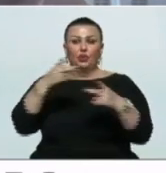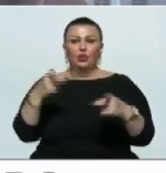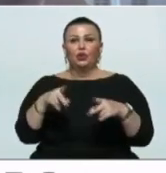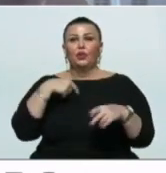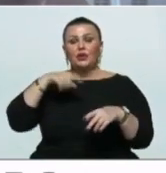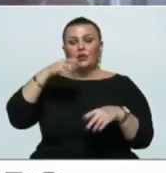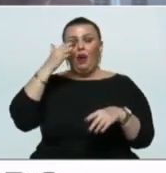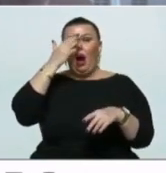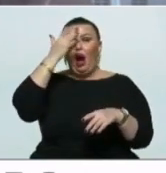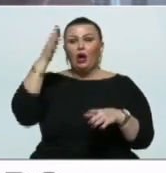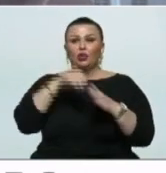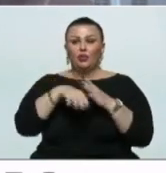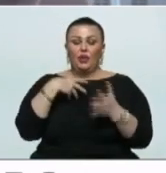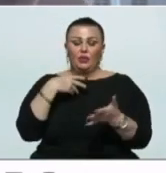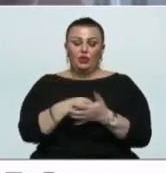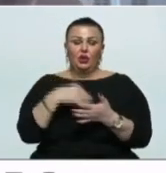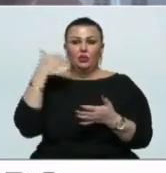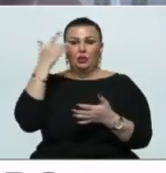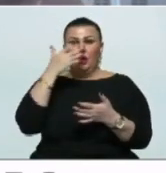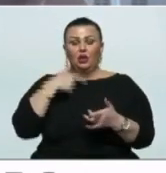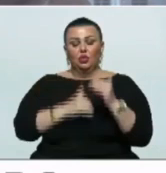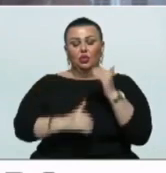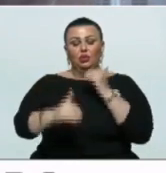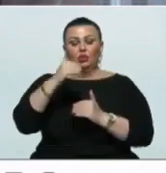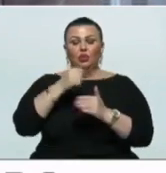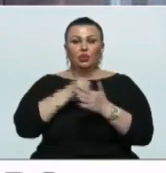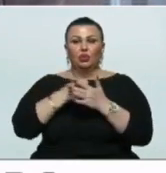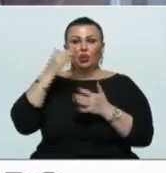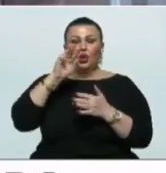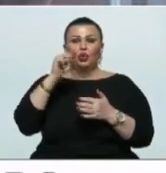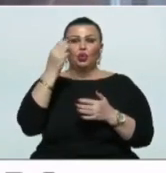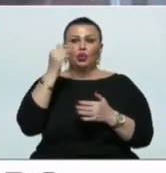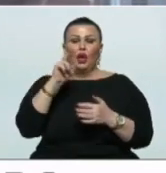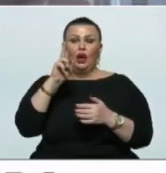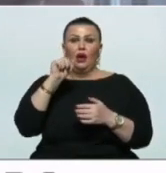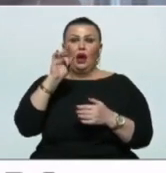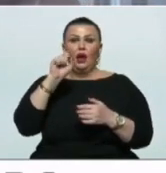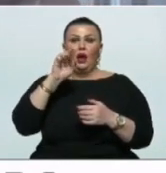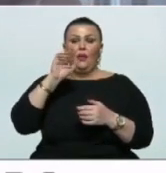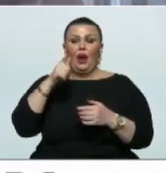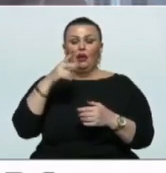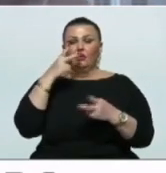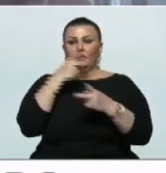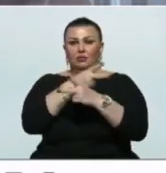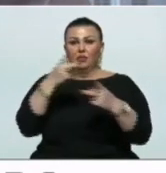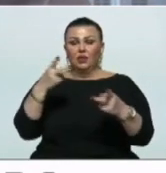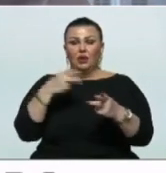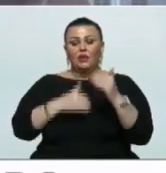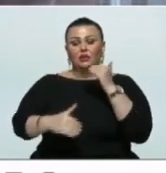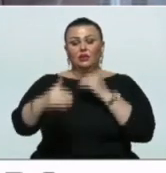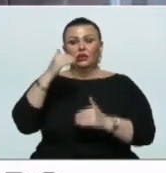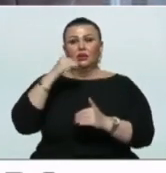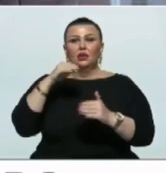bizim arzumuz, benim şahsen arzum çocukluğundan beri Şuşa'yı, Karabağ'ı ne zaman göreceğiz? Çocukluğumuzda